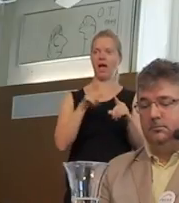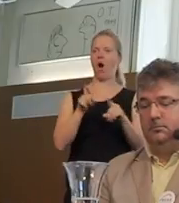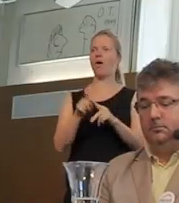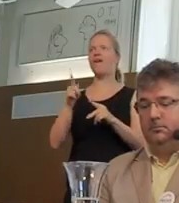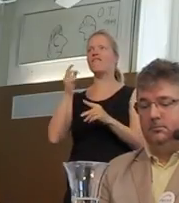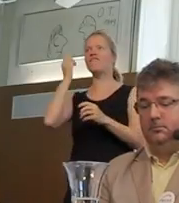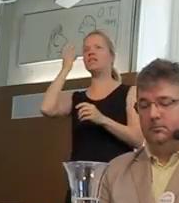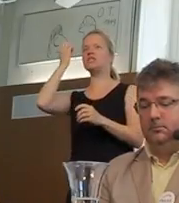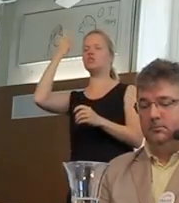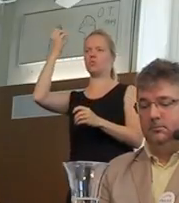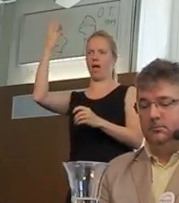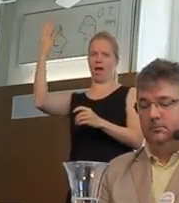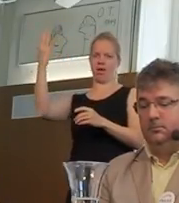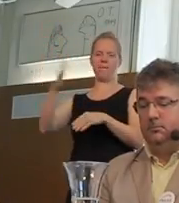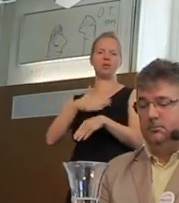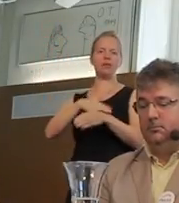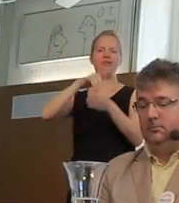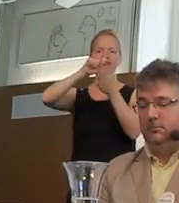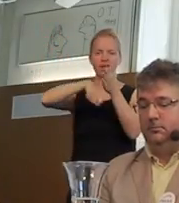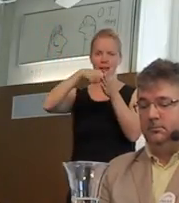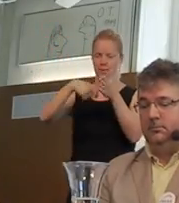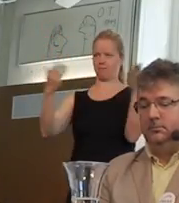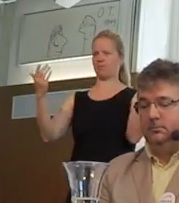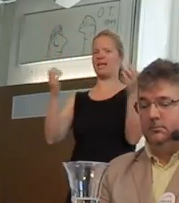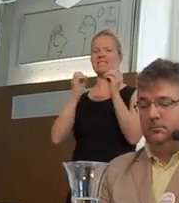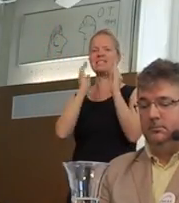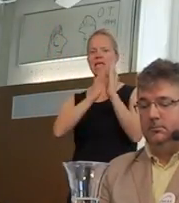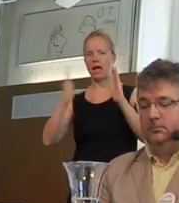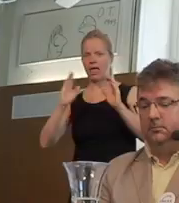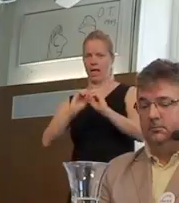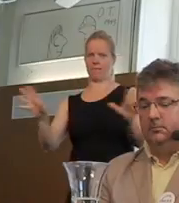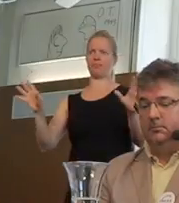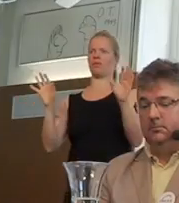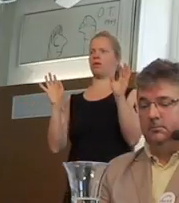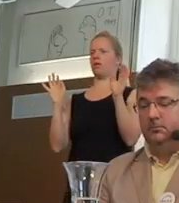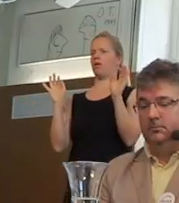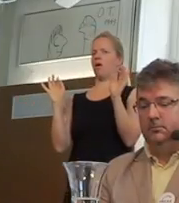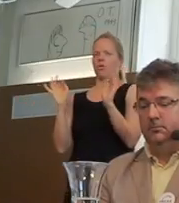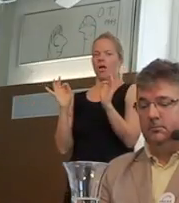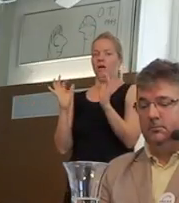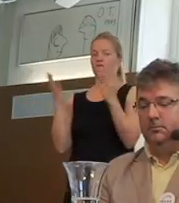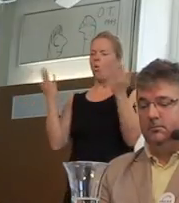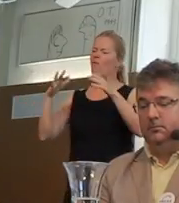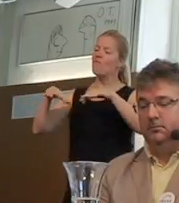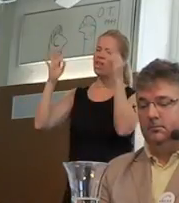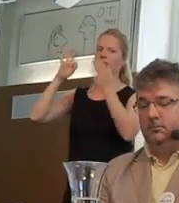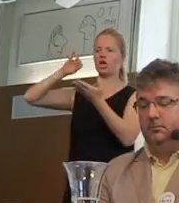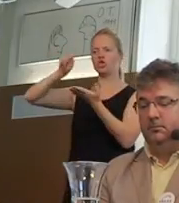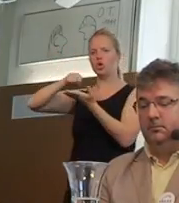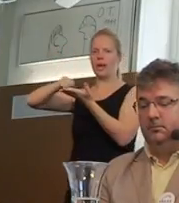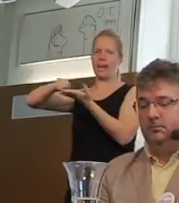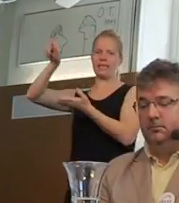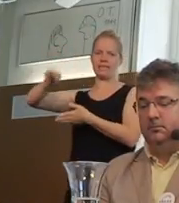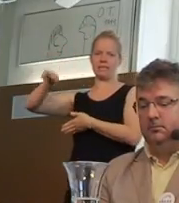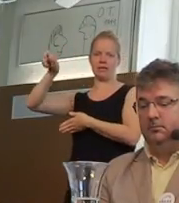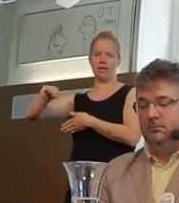Suchen Sie sich einen Film, eine Serie, in der eine Journalistin oder ein Journalist eine Haupt- oder